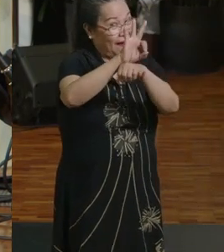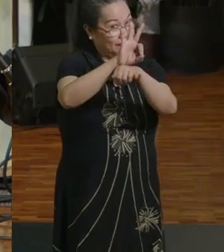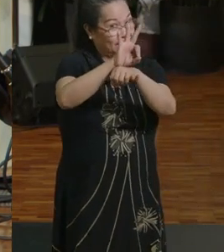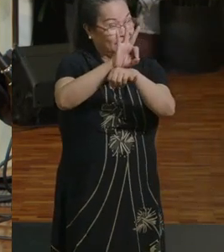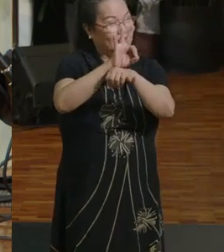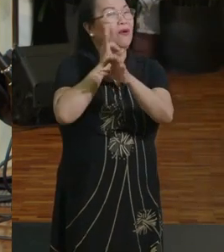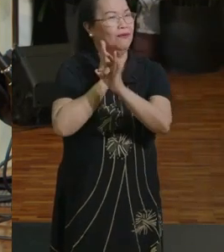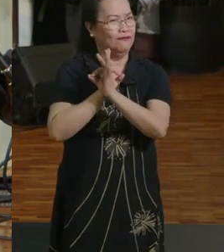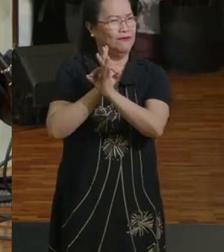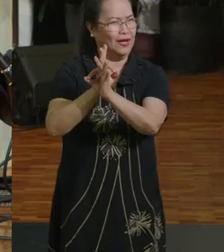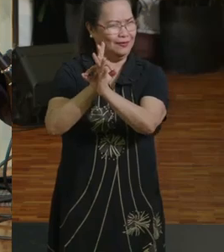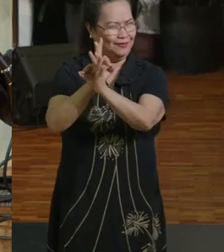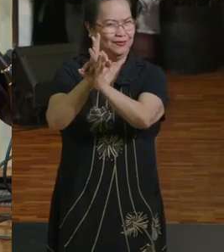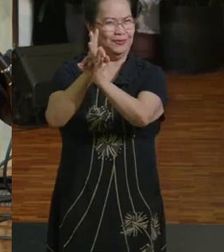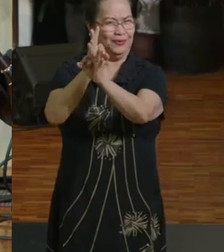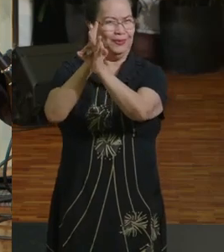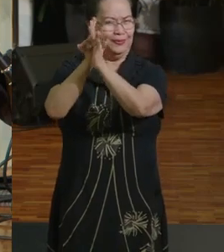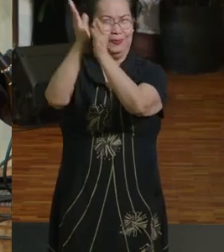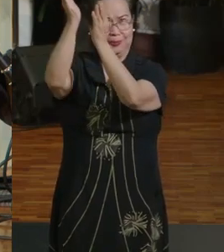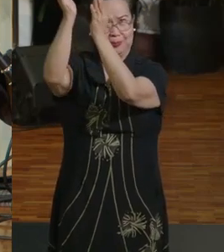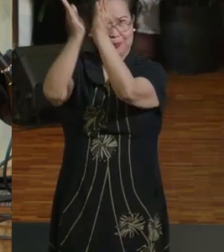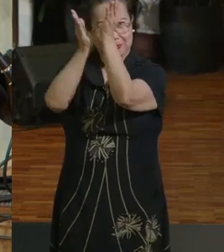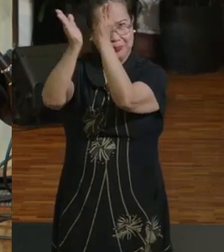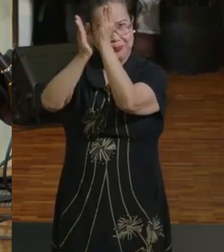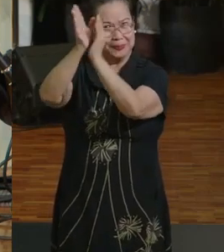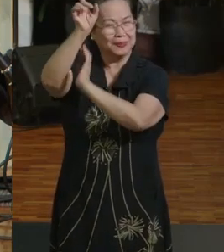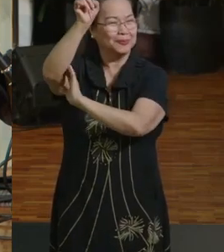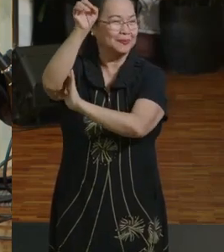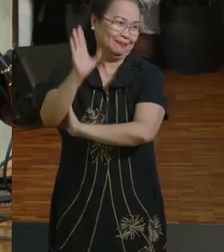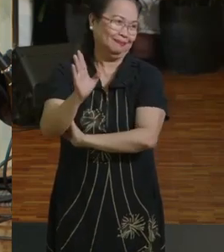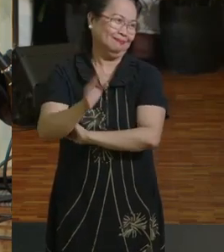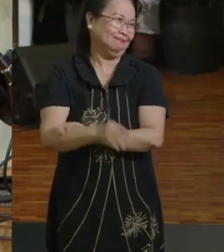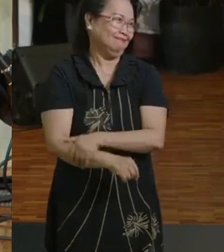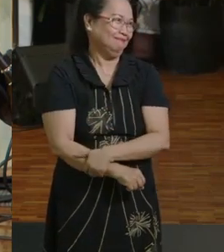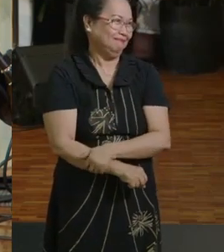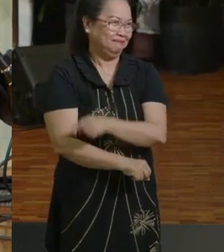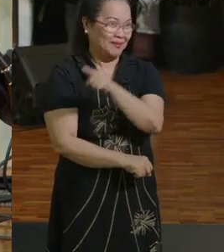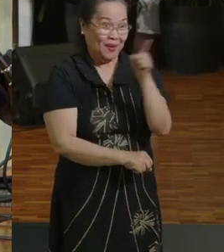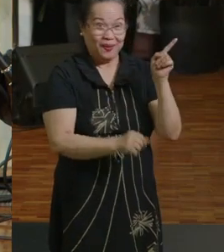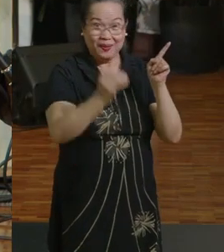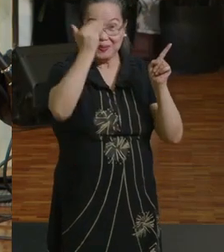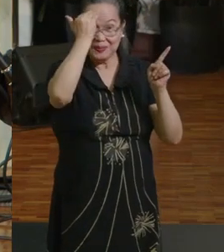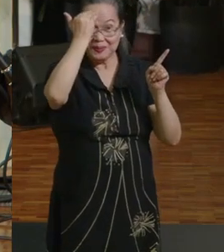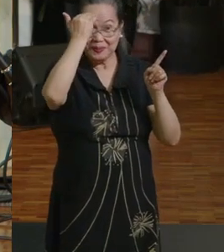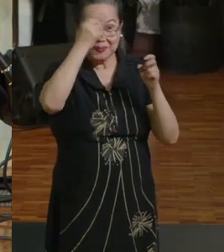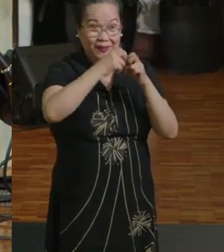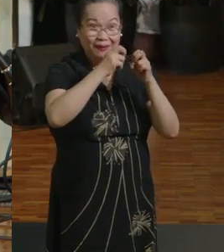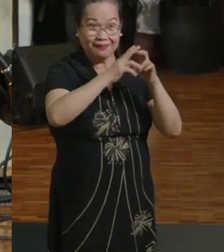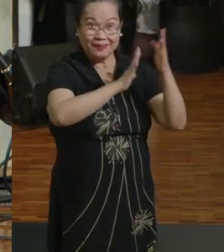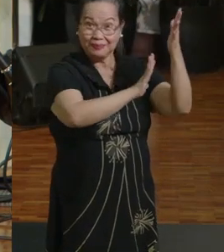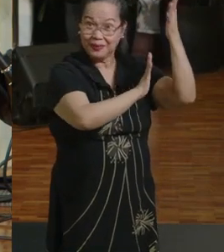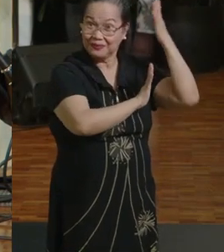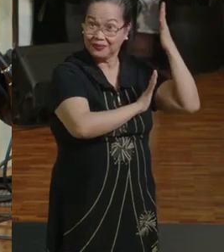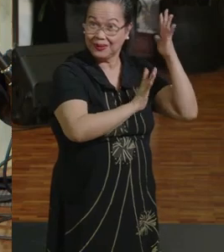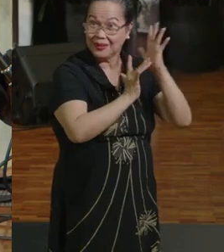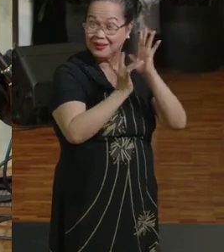na tapat sa paglilingkod. Alam nyo, kahit nung panahon ni